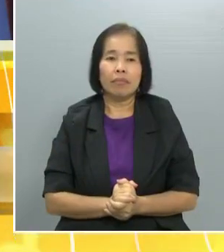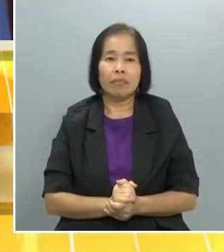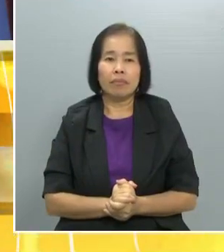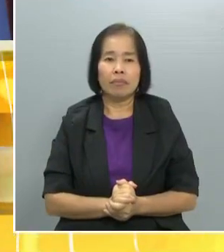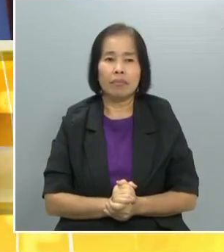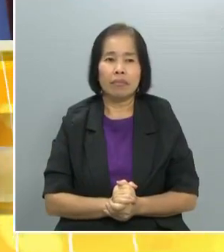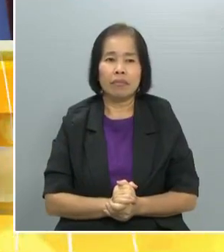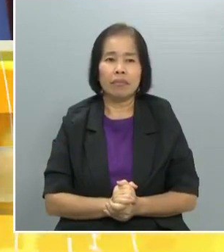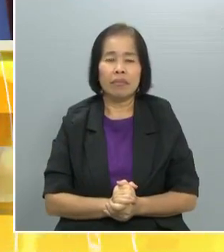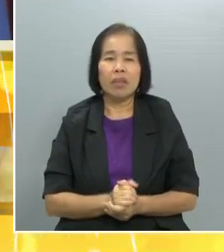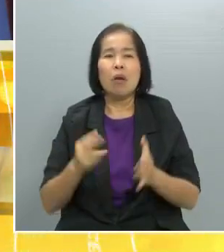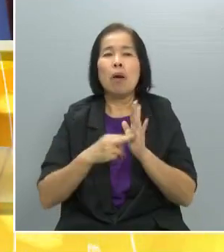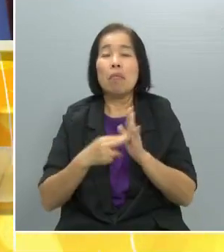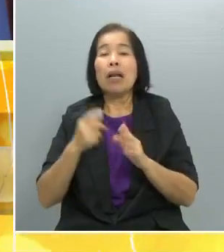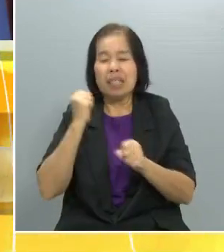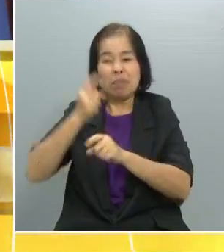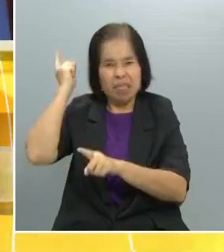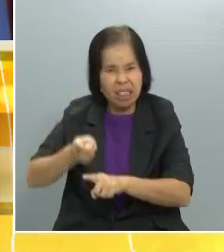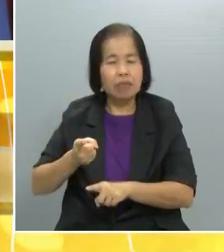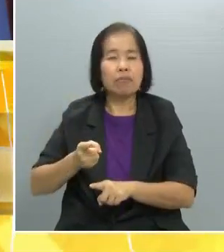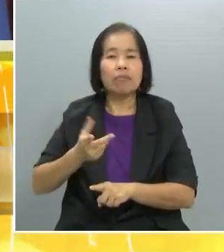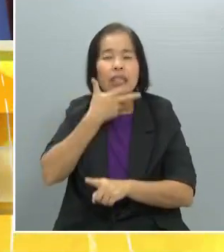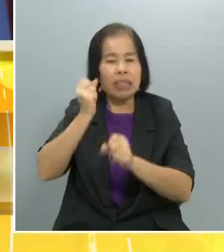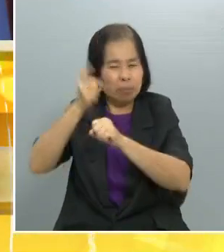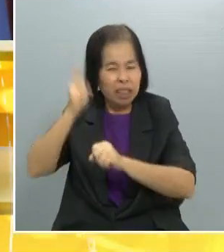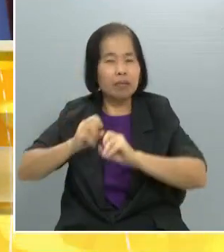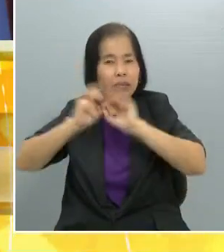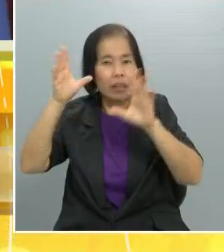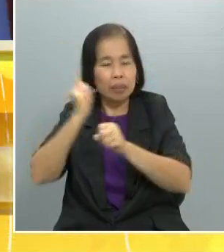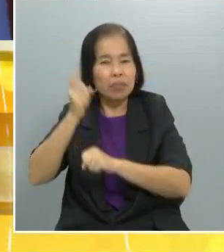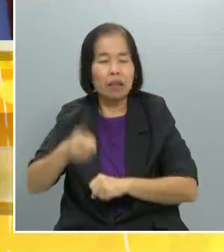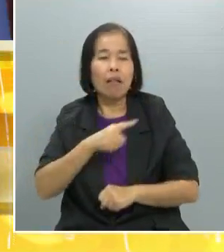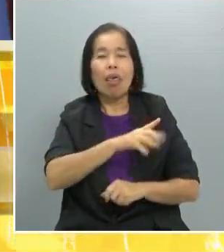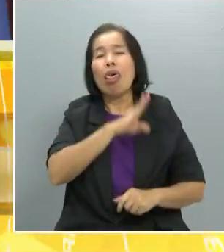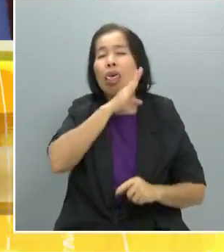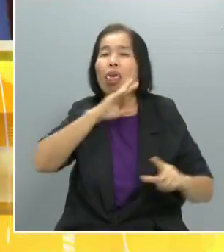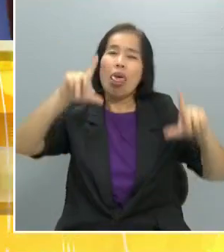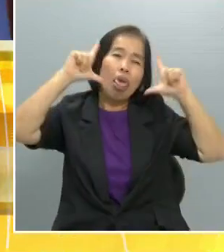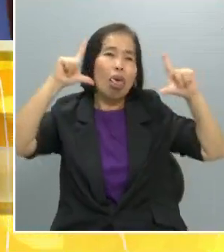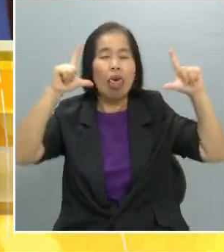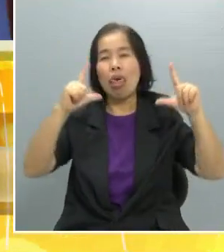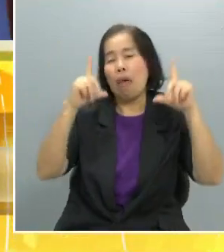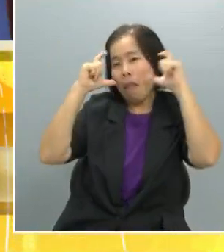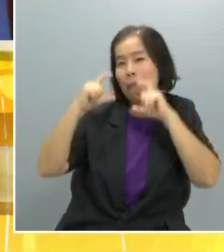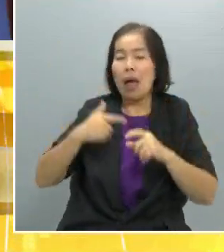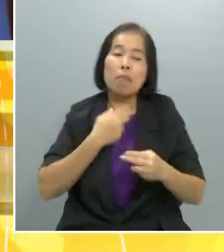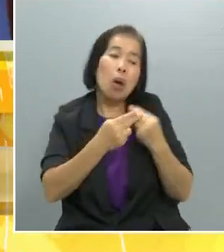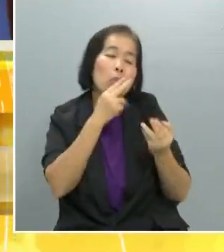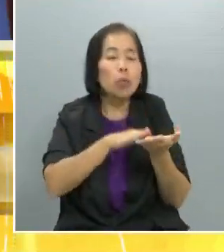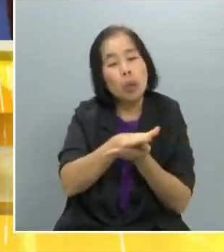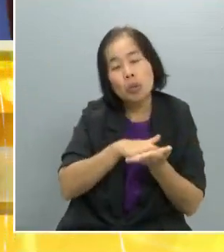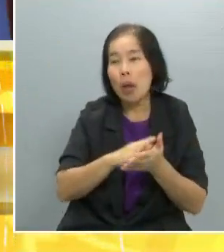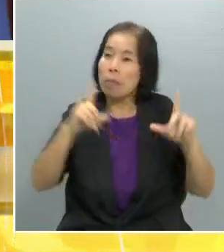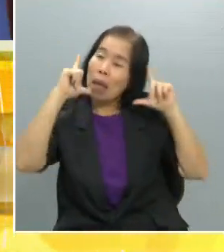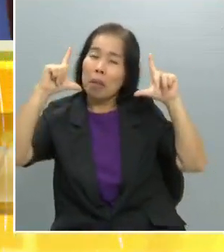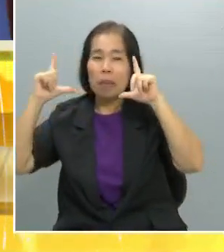ขาเรียกว่าแอคชั่นของจริงไง เป็นรูปธรรม ไม่ใช่เป็นแอคชั่นสร้างภาพไปเยี่ยมไปขอโทษ